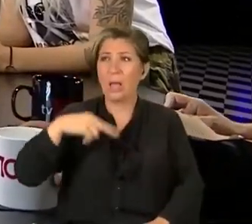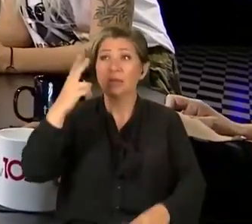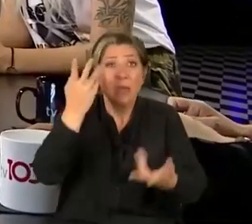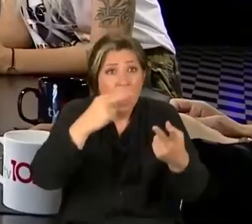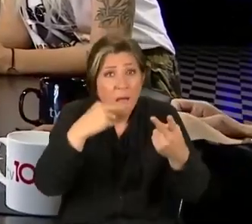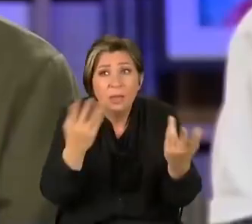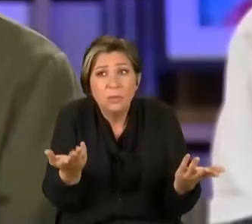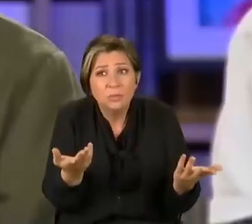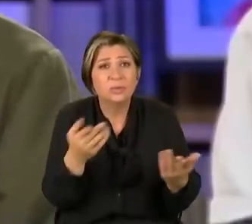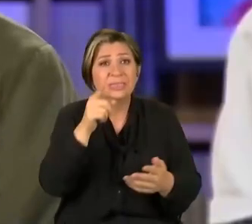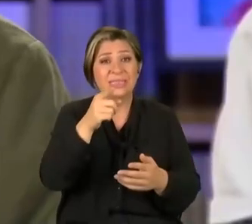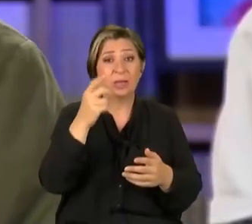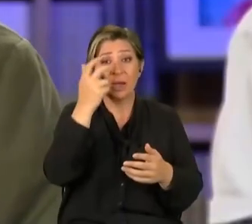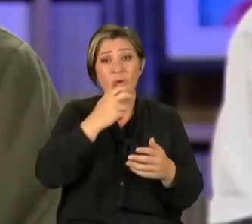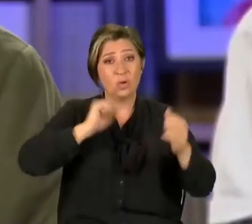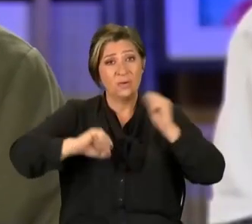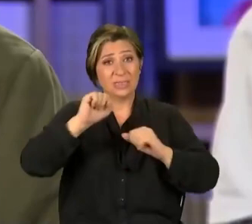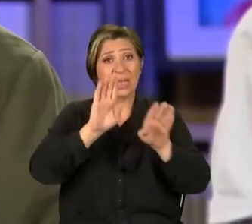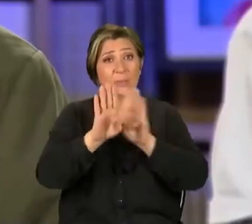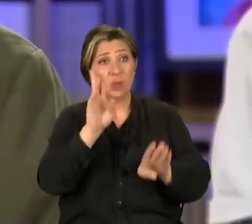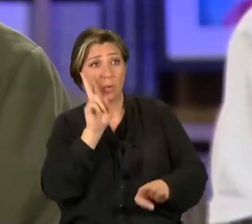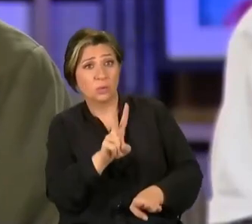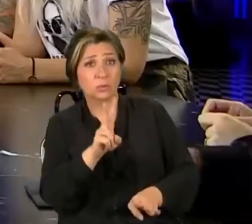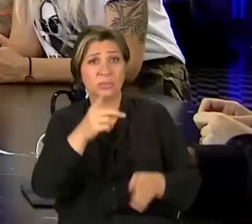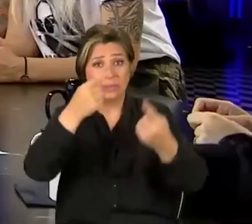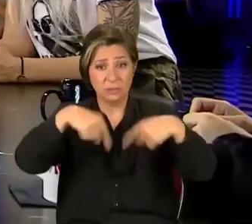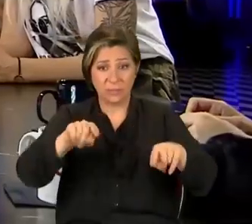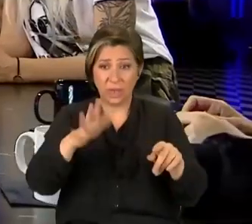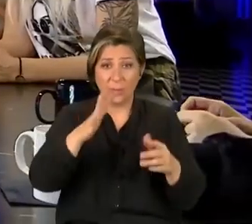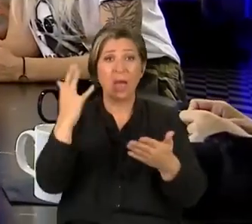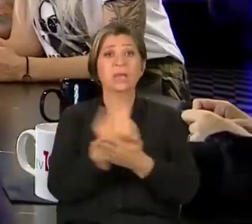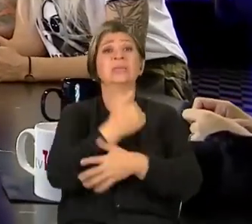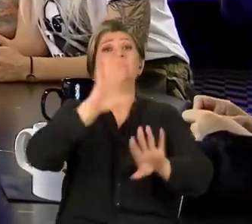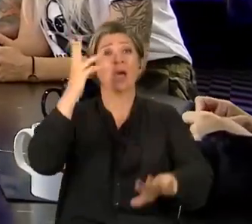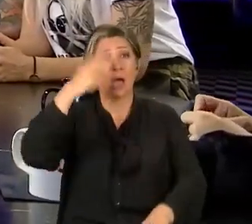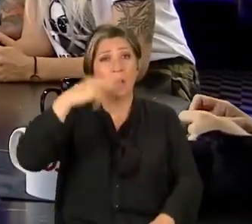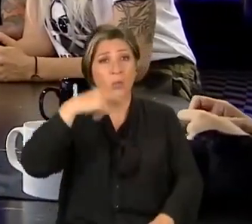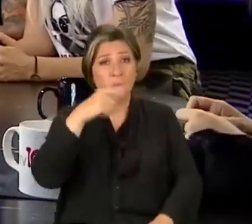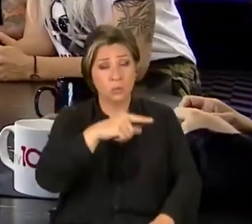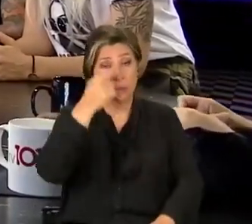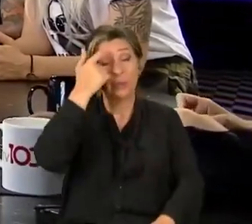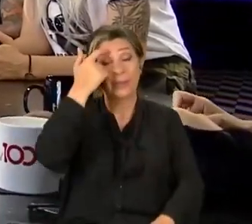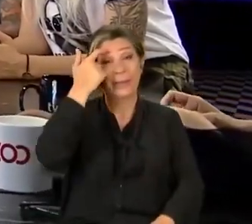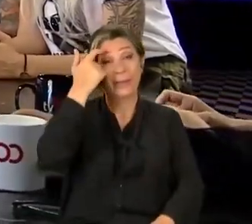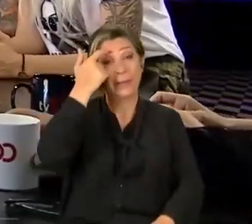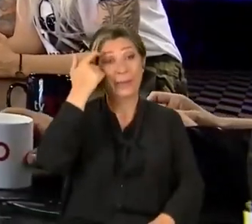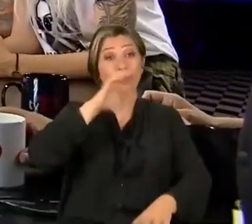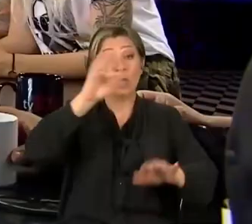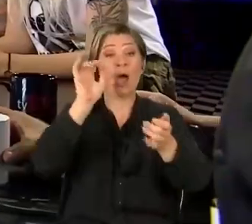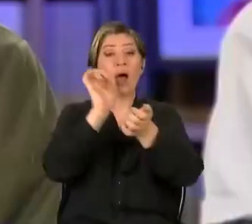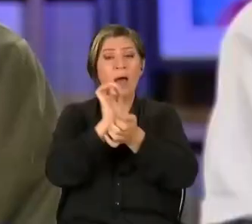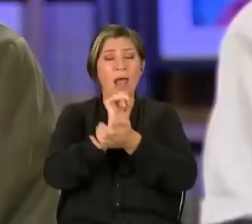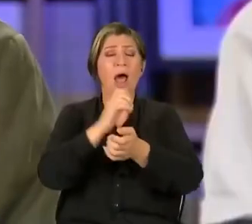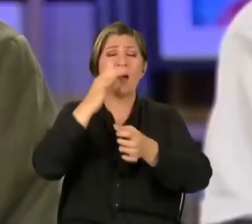niye ağlayamıyorsun? Seni konservatuvar kapısında da görmüştüm. Sınavı galiba kazanamayacağım diye ağlıyordun. O zaman bütün ailen,